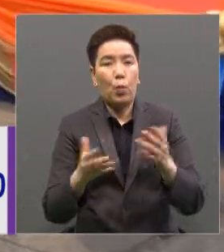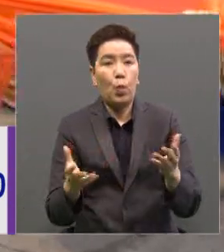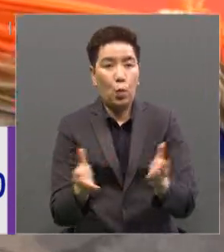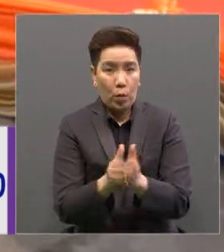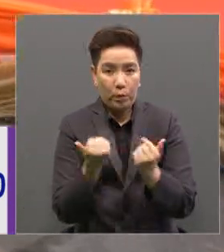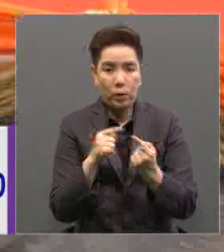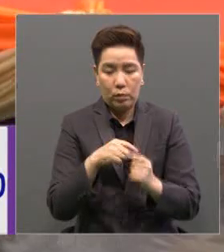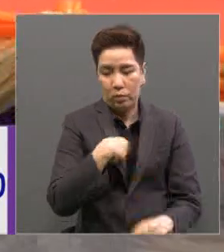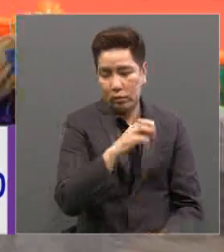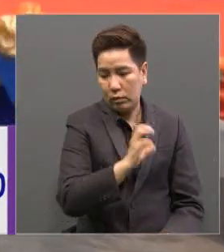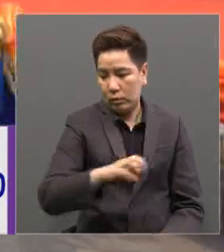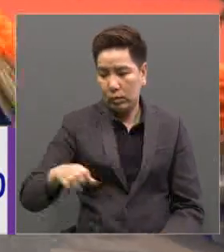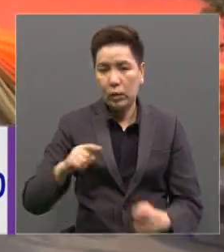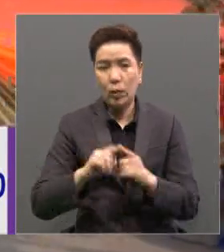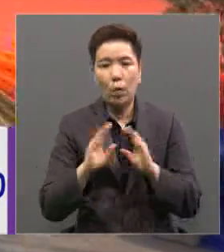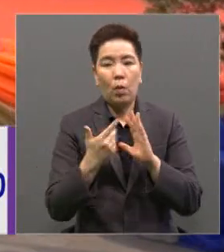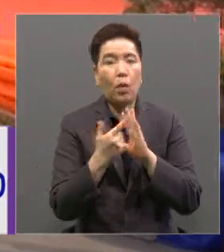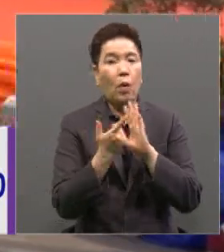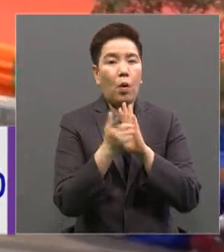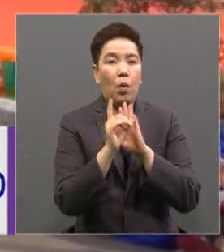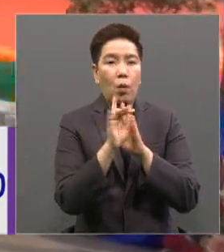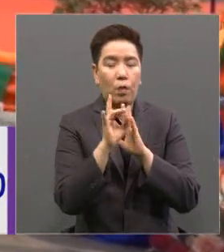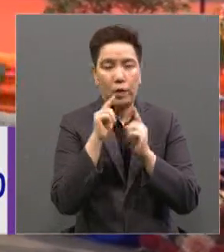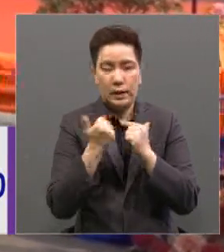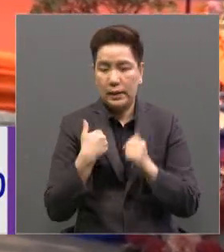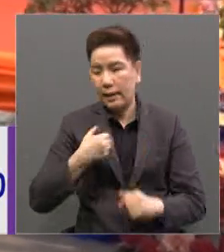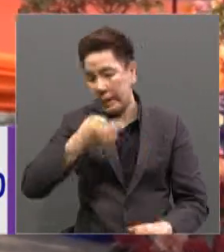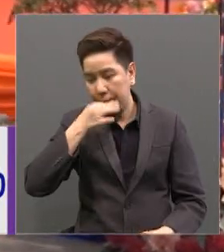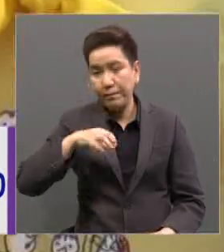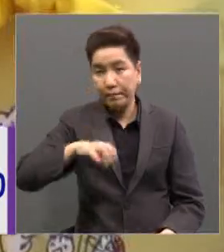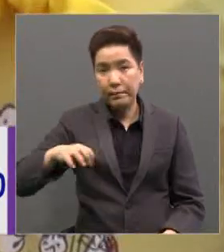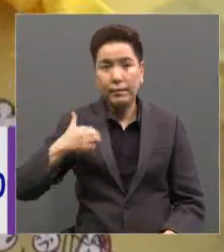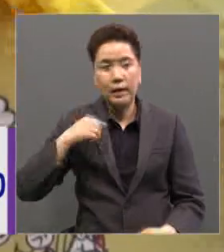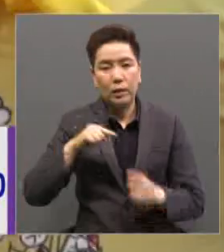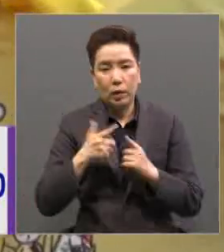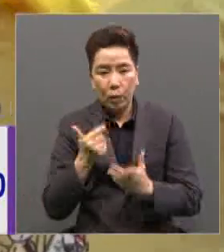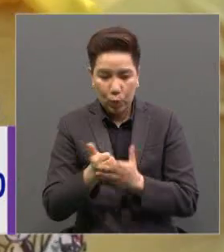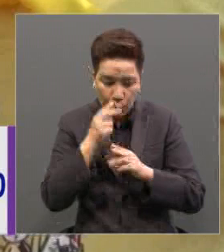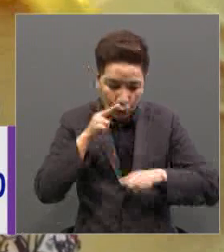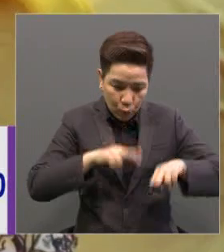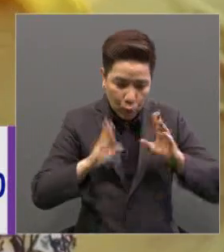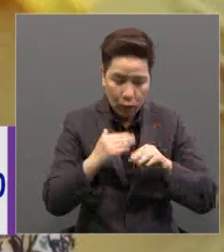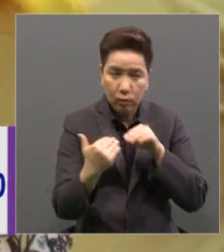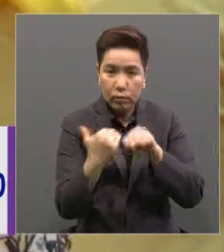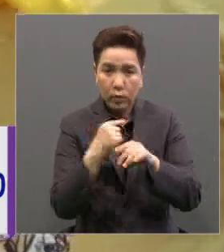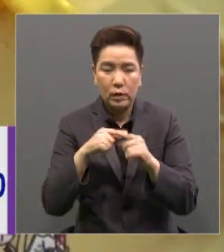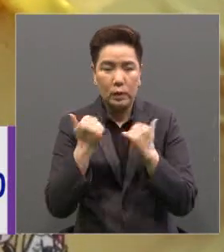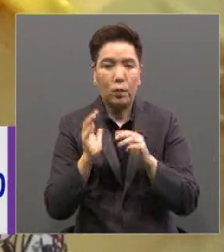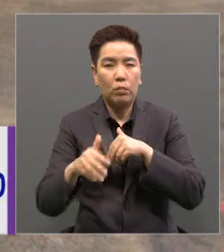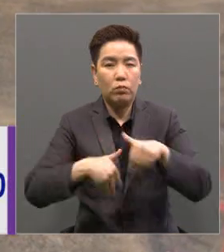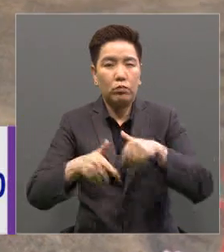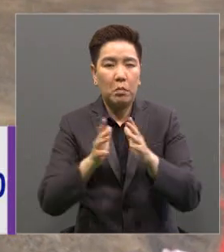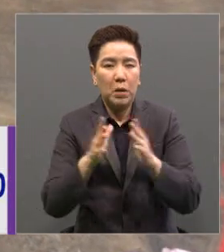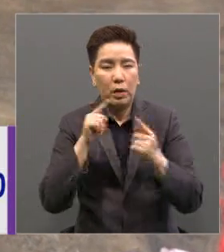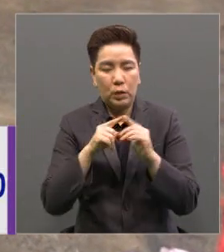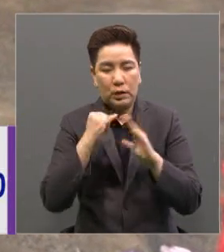ครับระหว่างหน่วยงานต่างๆในจังหวัดกับทางด้านของสถาบันอาชีวะศึกษาที่ได้ออกมาดูแลผู้สัญจรในช่วงที่ประชาชนเดินทาง